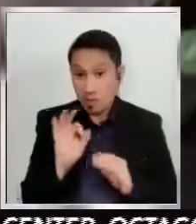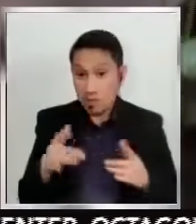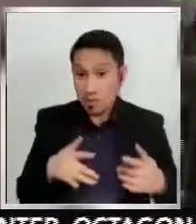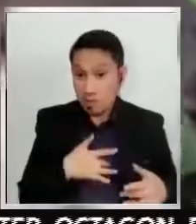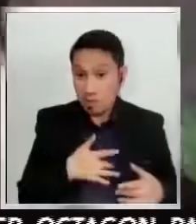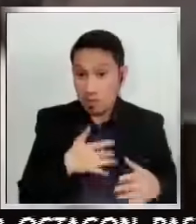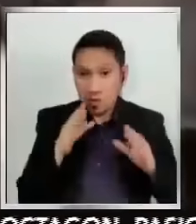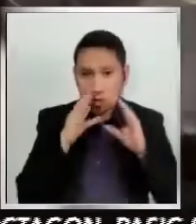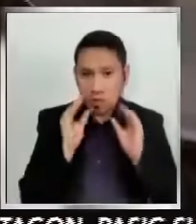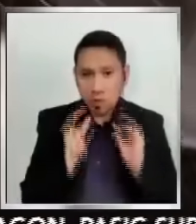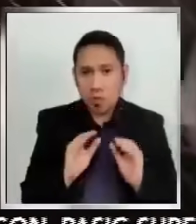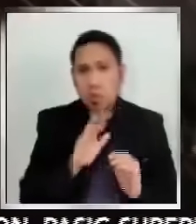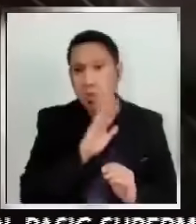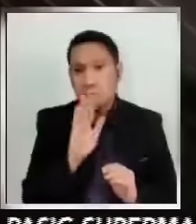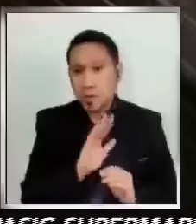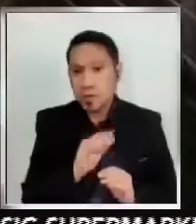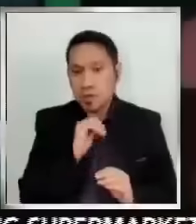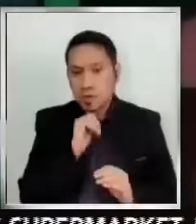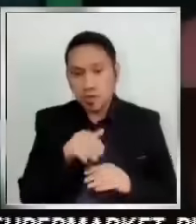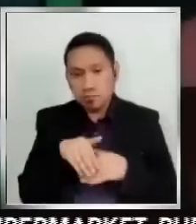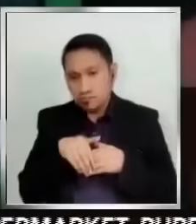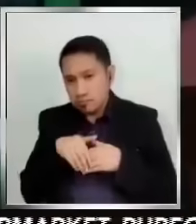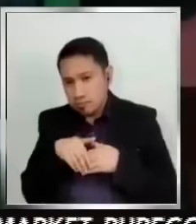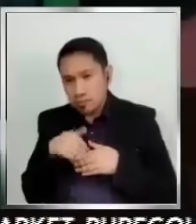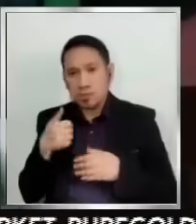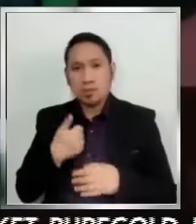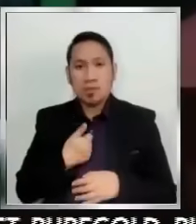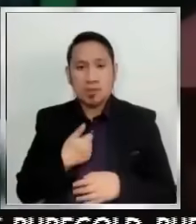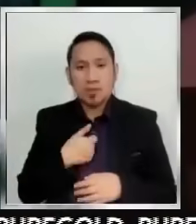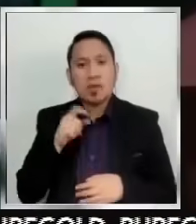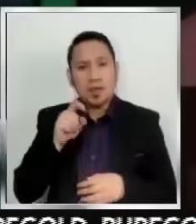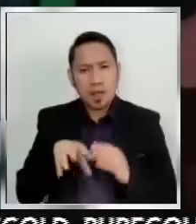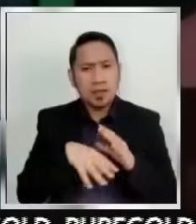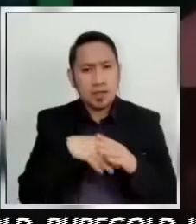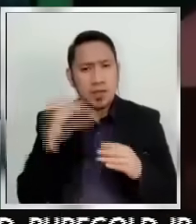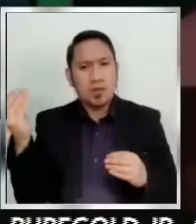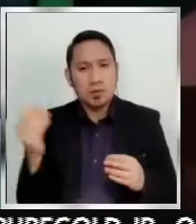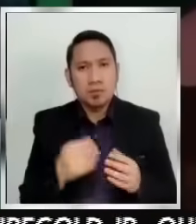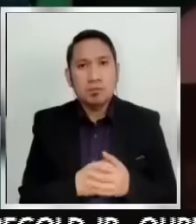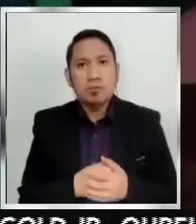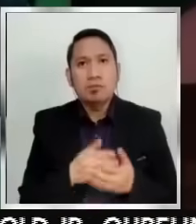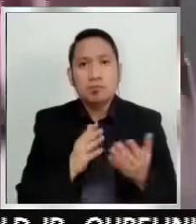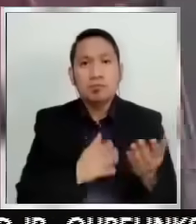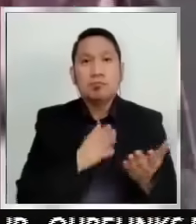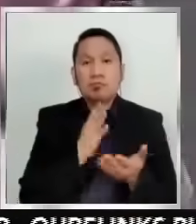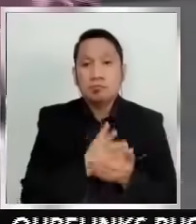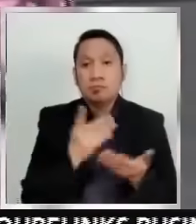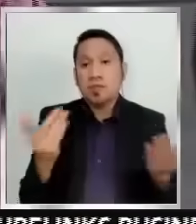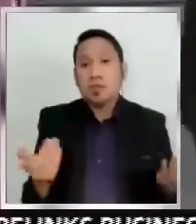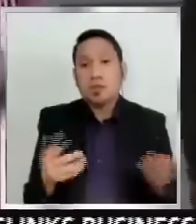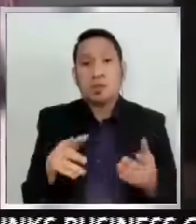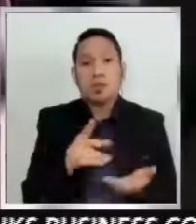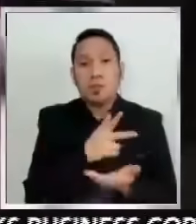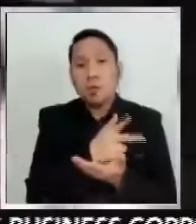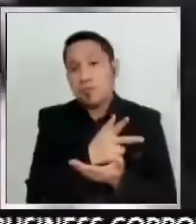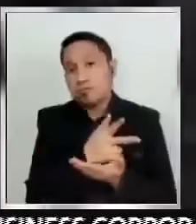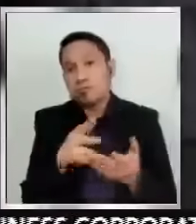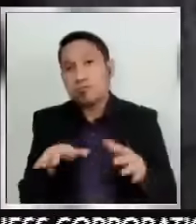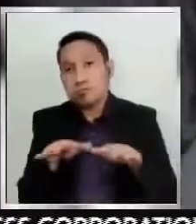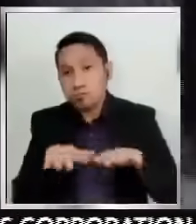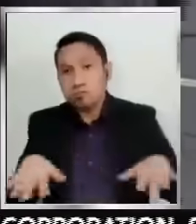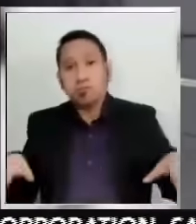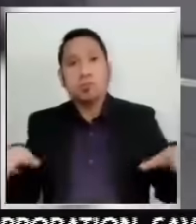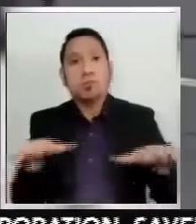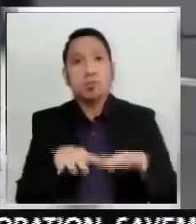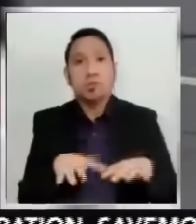daw magmumukmok sa isang sulok. Lumabas ka, di ba? Pumunta ka sa mga park, pumunta ka sa mga places